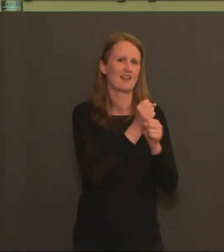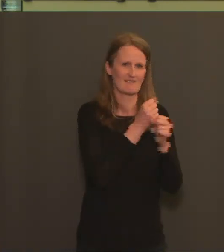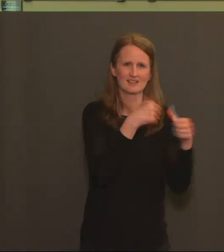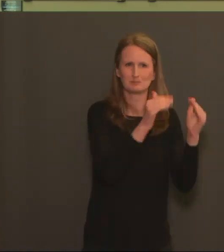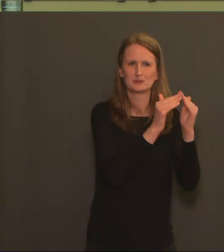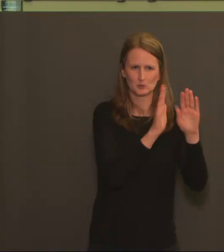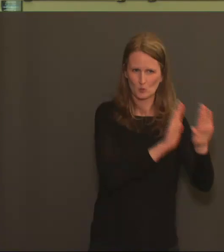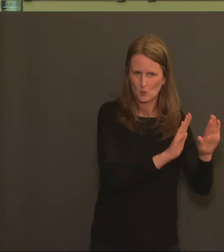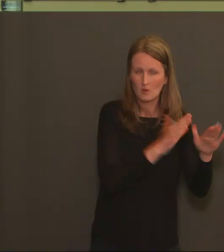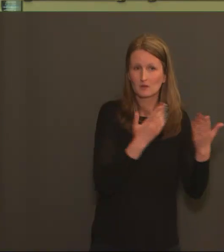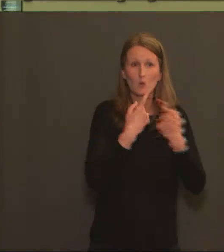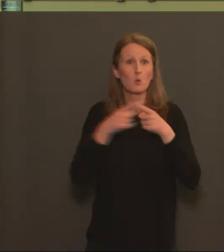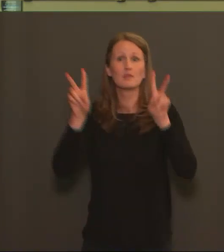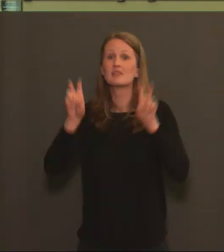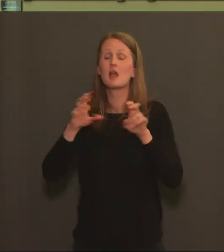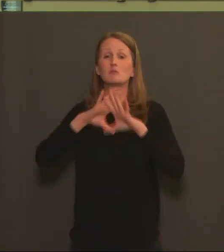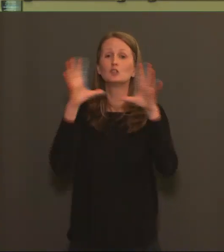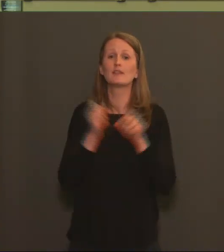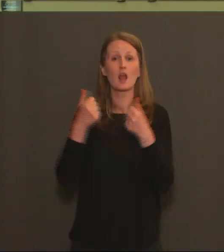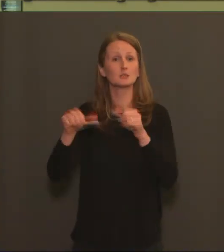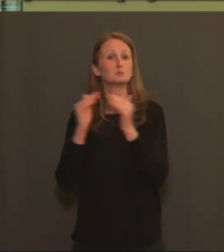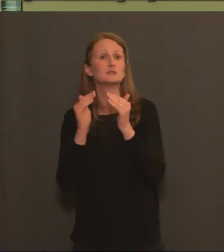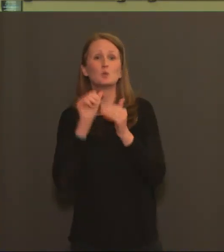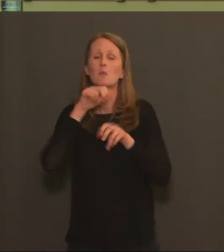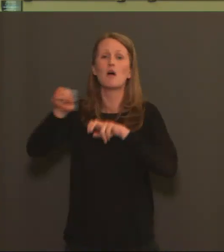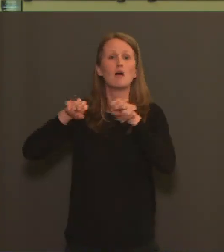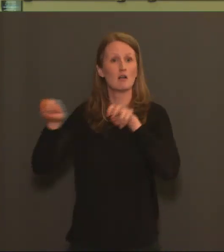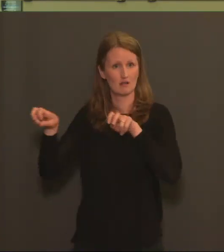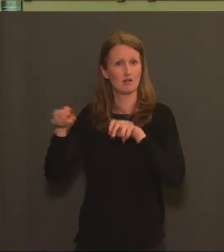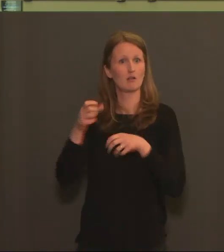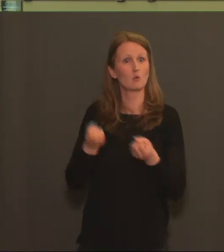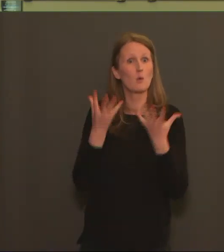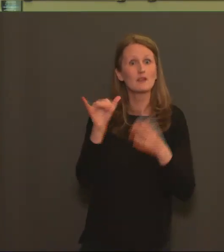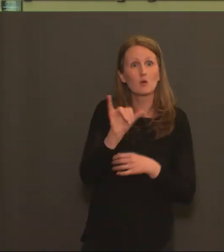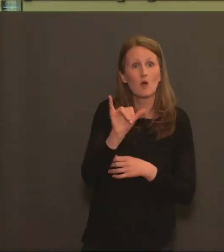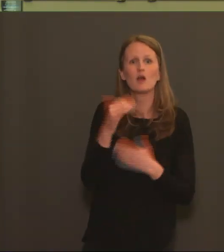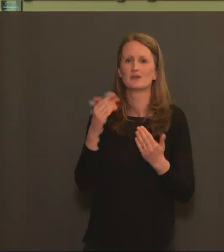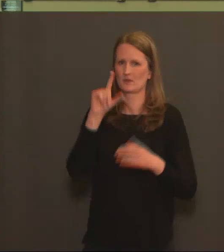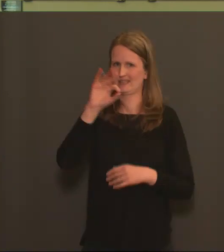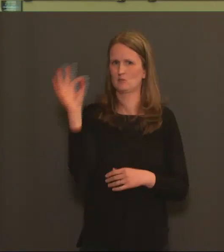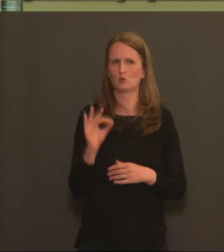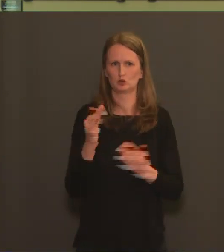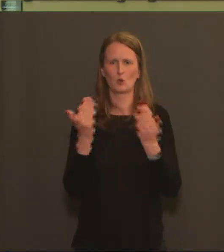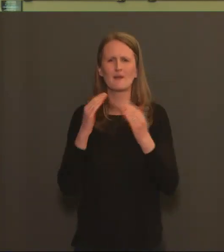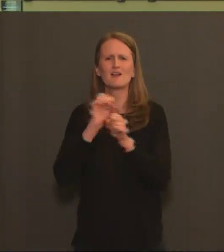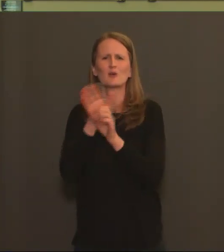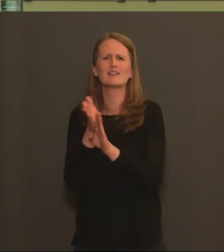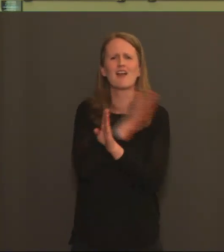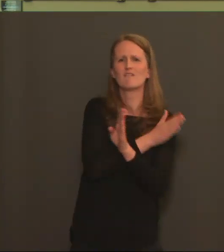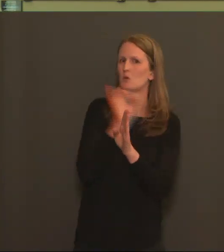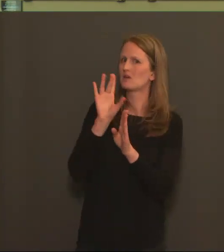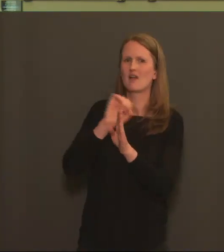10% de plus qu'en temps normal, en temps pré-Covid. Entre les vacances d'automne et de carnaval, on